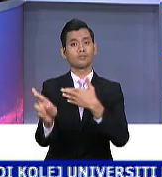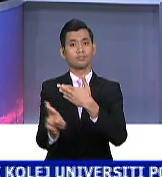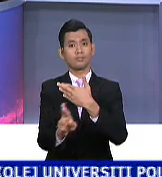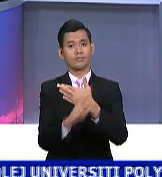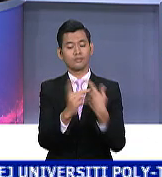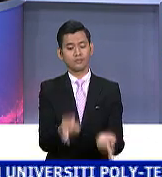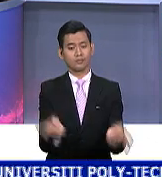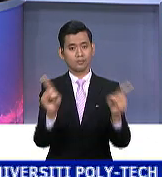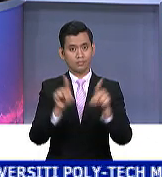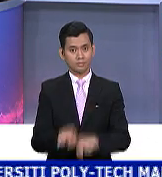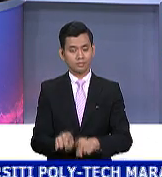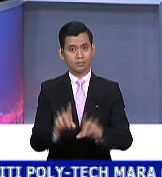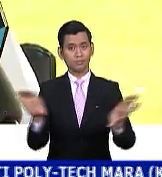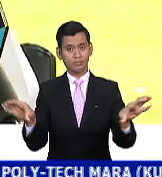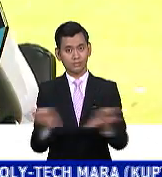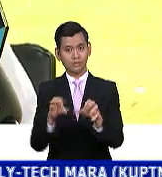tahun hadapan